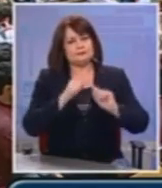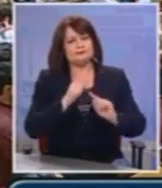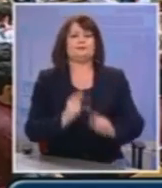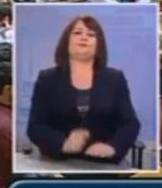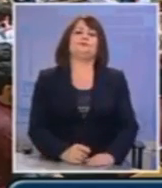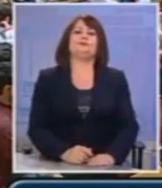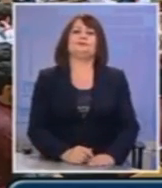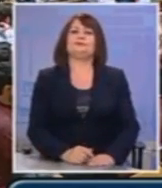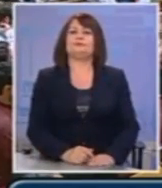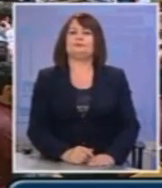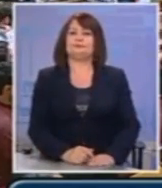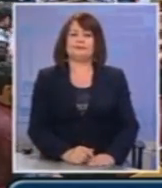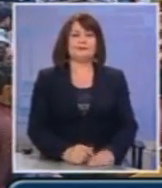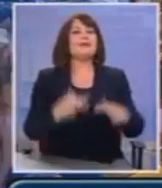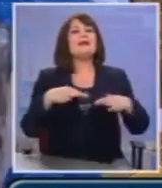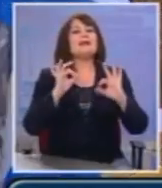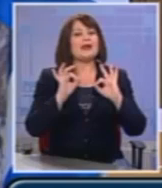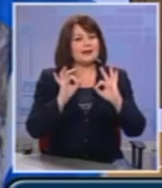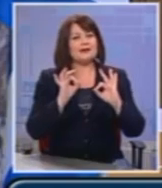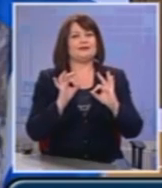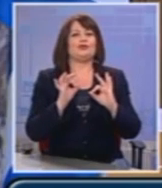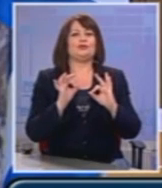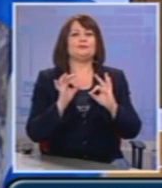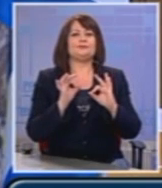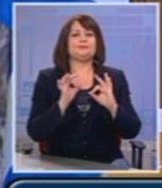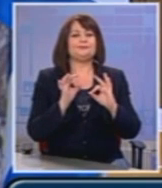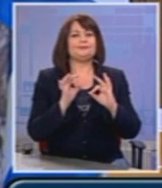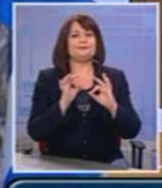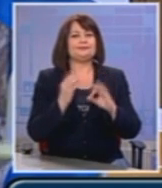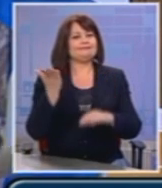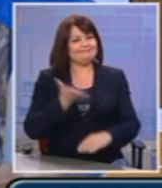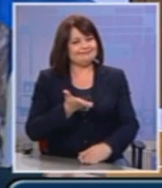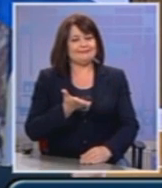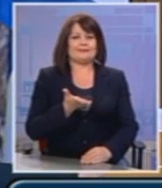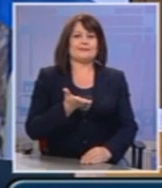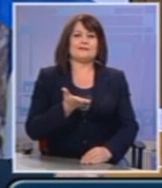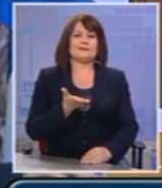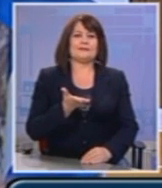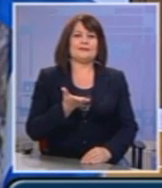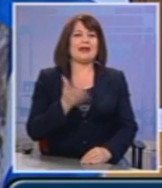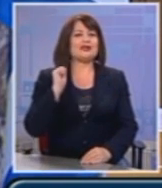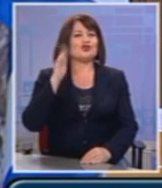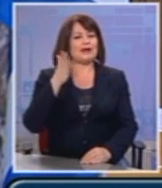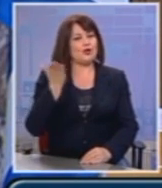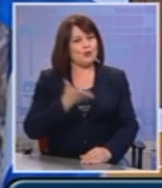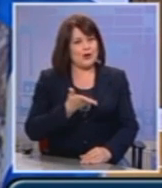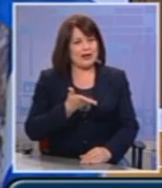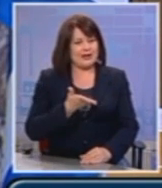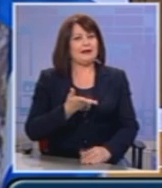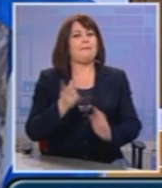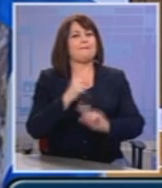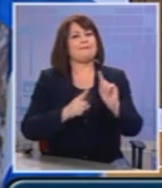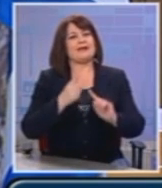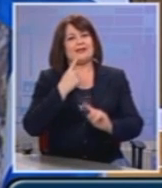ξεκινήσω από όσους μας έχουν έρθει από το εξωτερικό